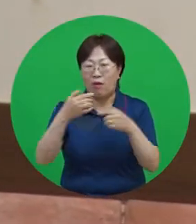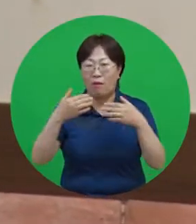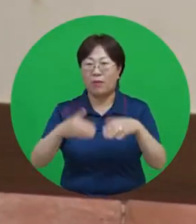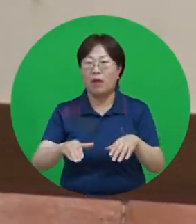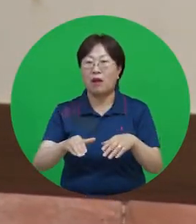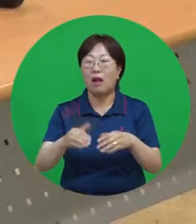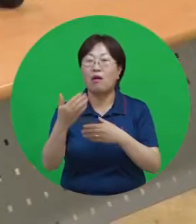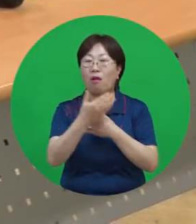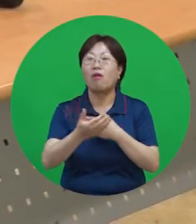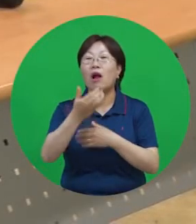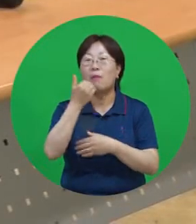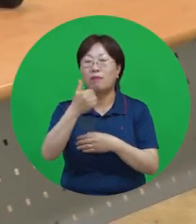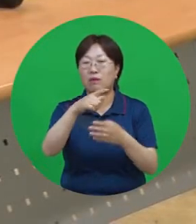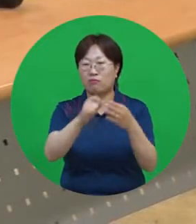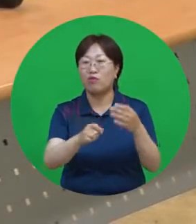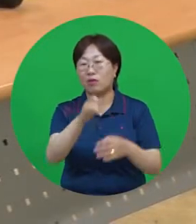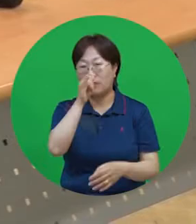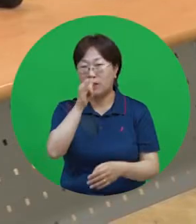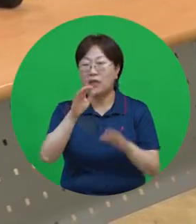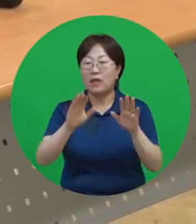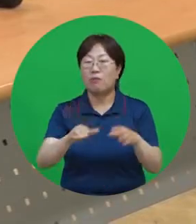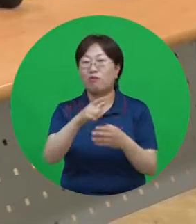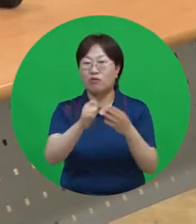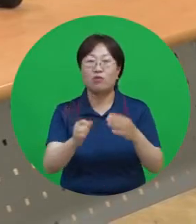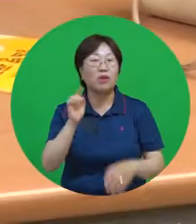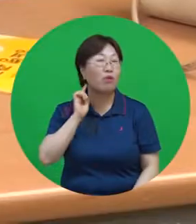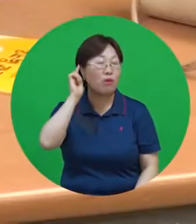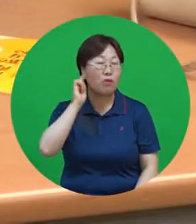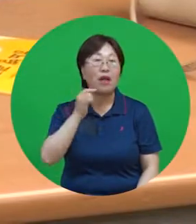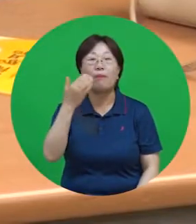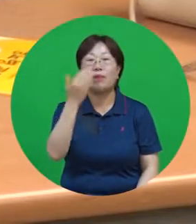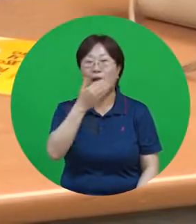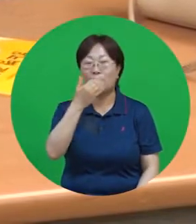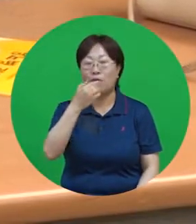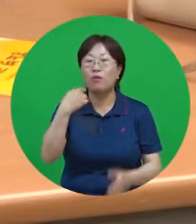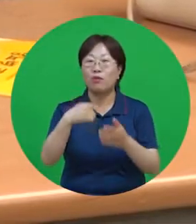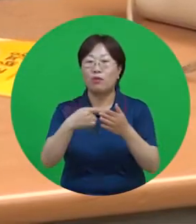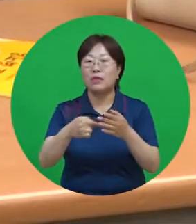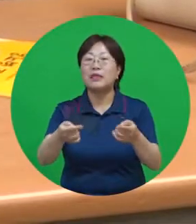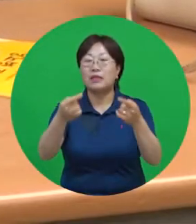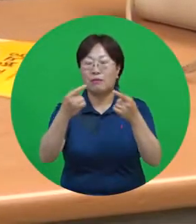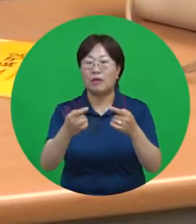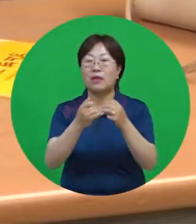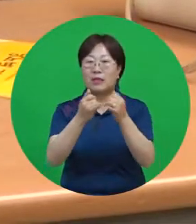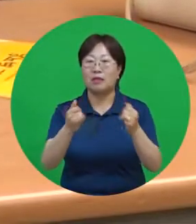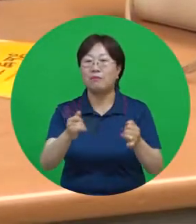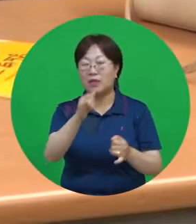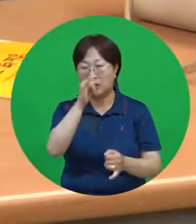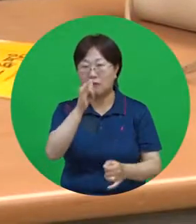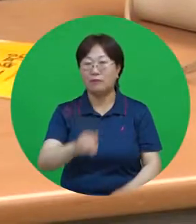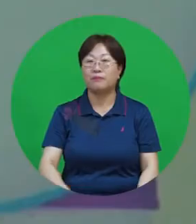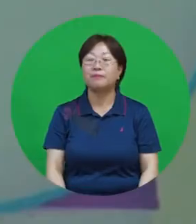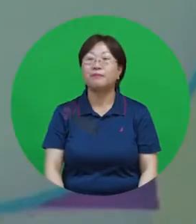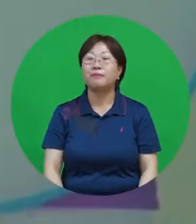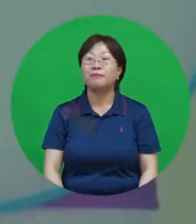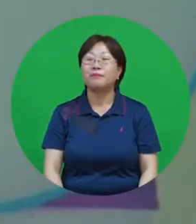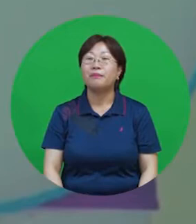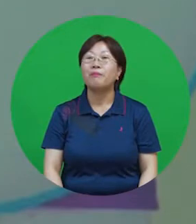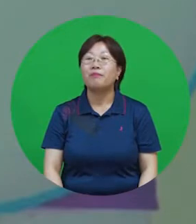마련했습니다 이번 프로그램은 고혈압과 당뇨 교실을 신청한 주민들을 대상으로 진행되는데요